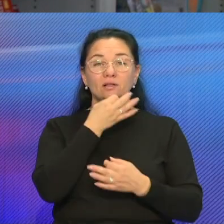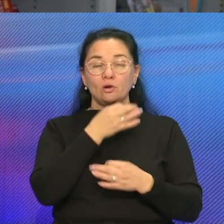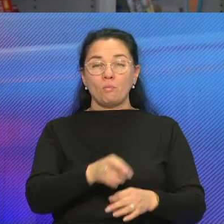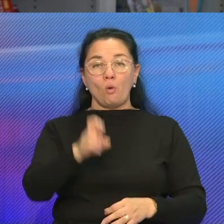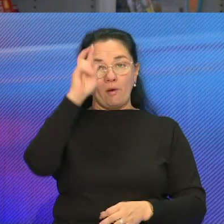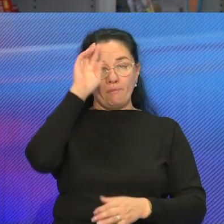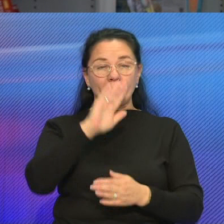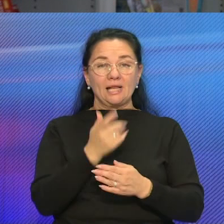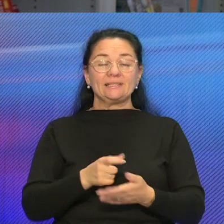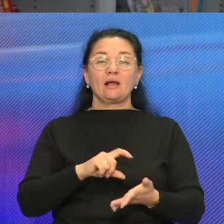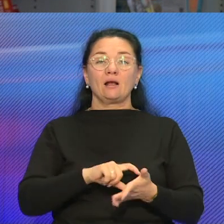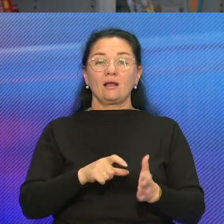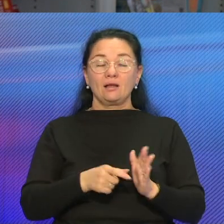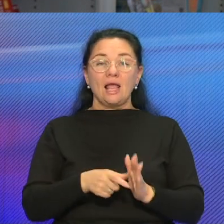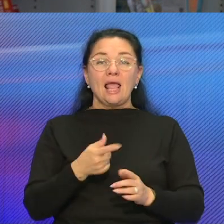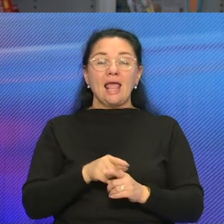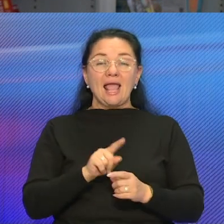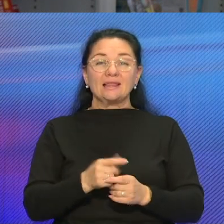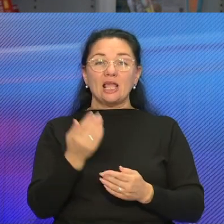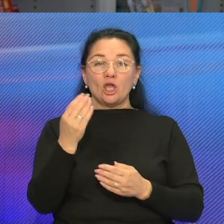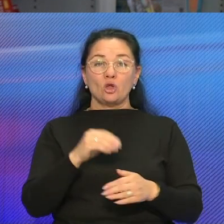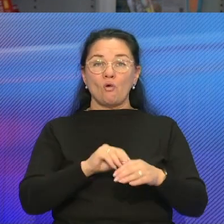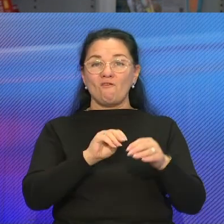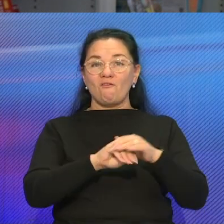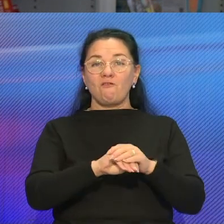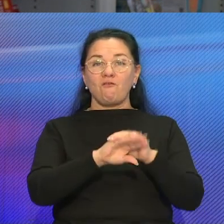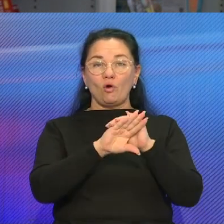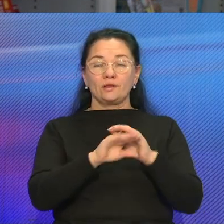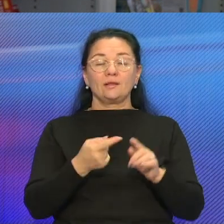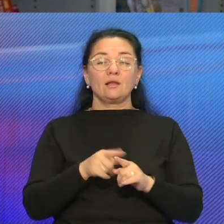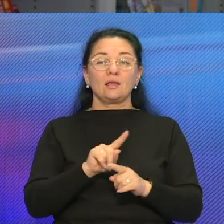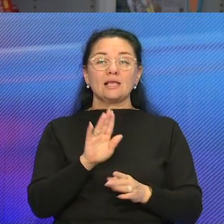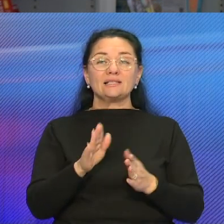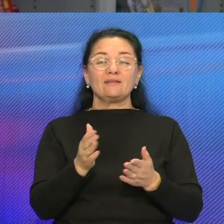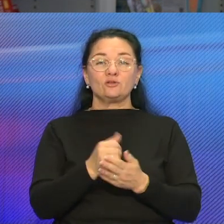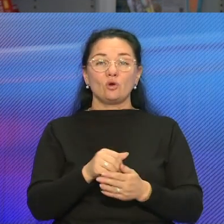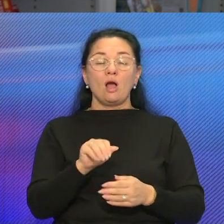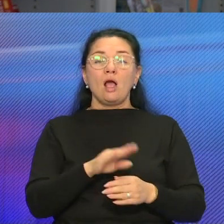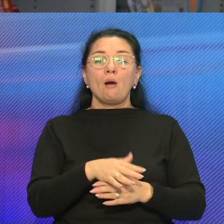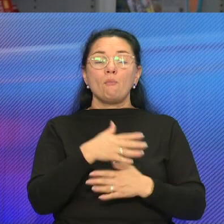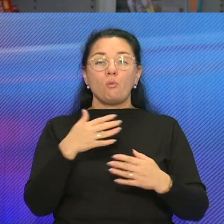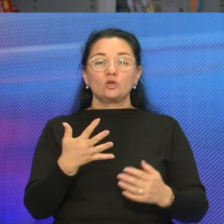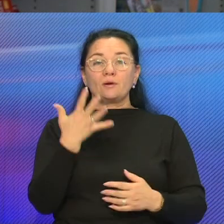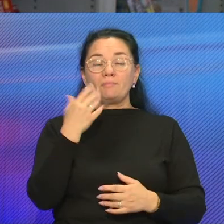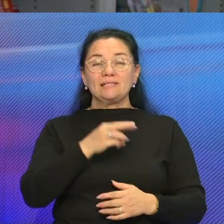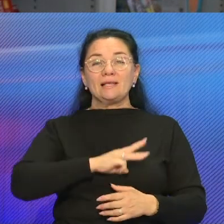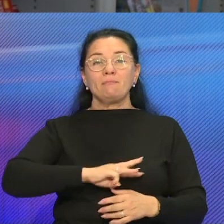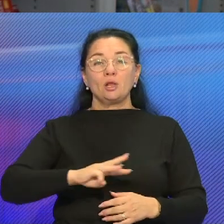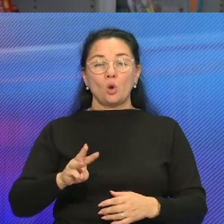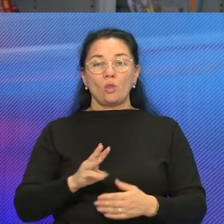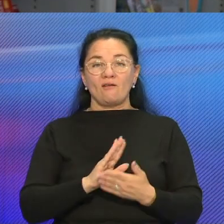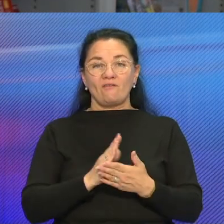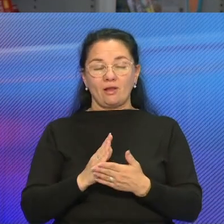гэта яе фонд. І калі ўзяць бібліотэчні установы, публічныя бібліотэкі Гродзеншчыны, то фонд налічвае з выж пяцім мільйонав особнікав.